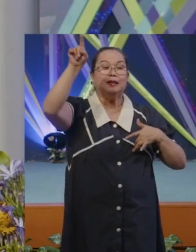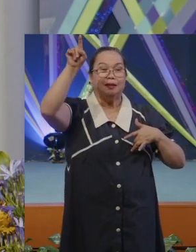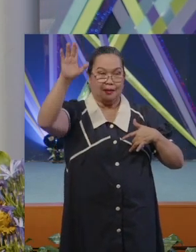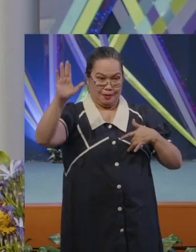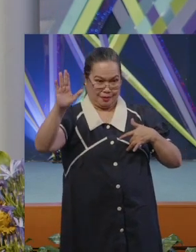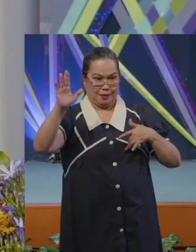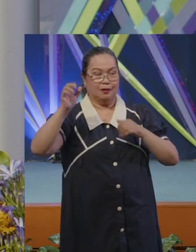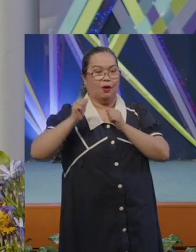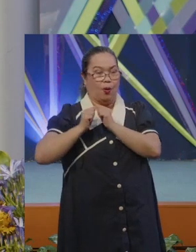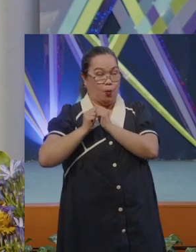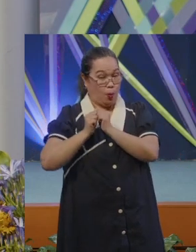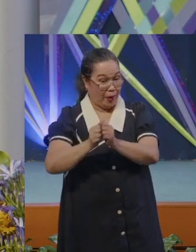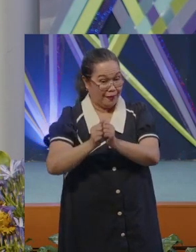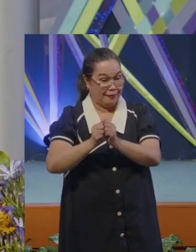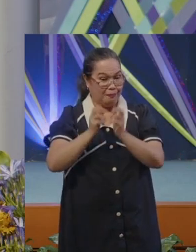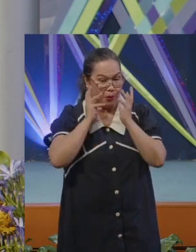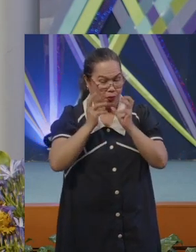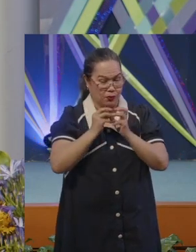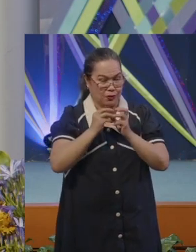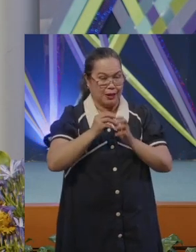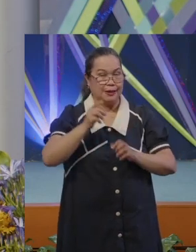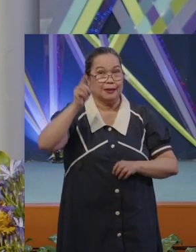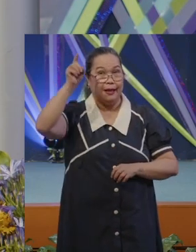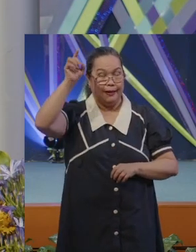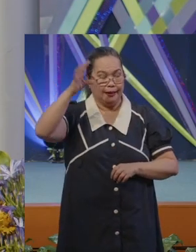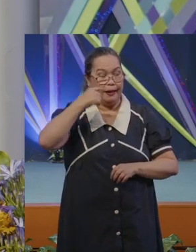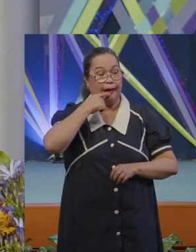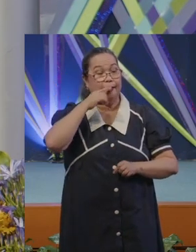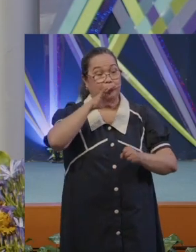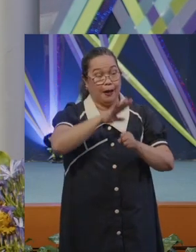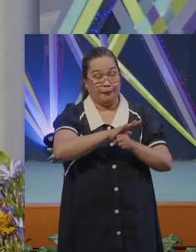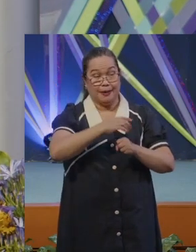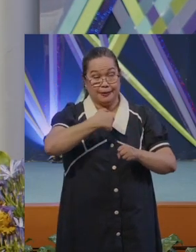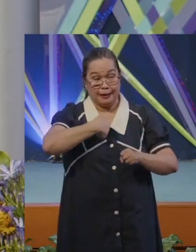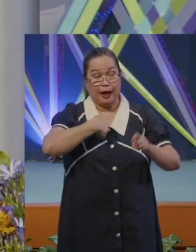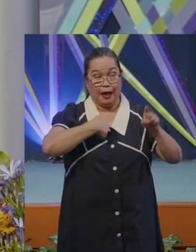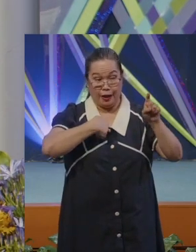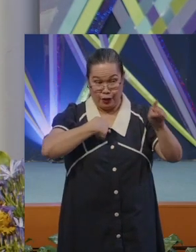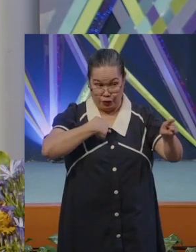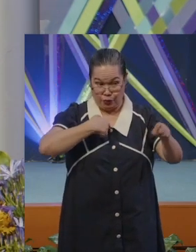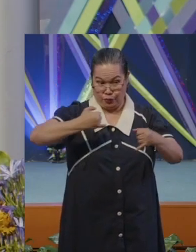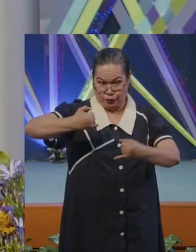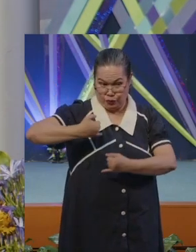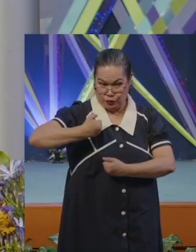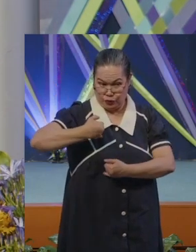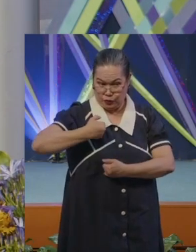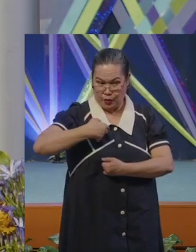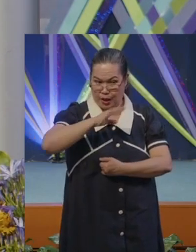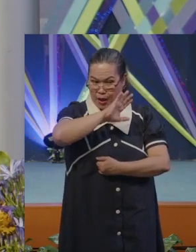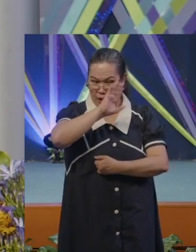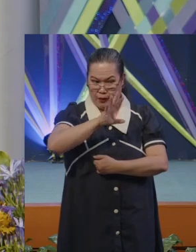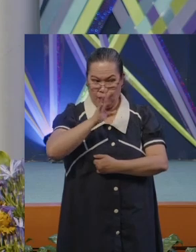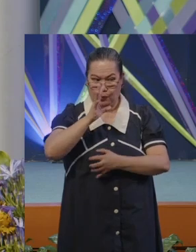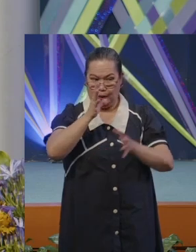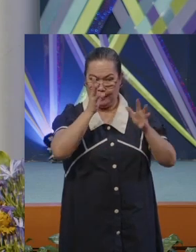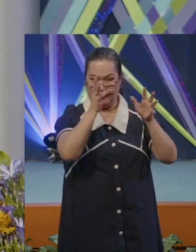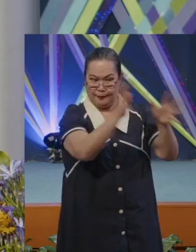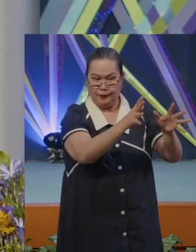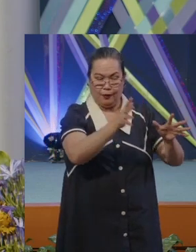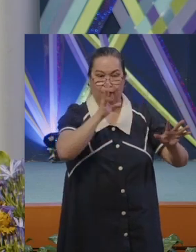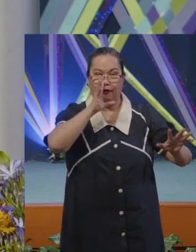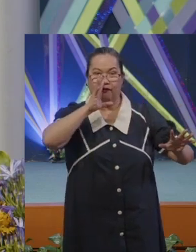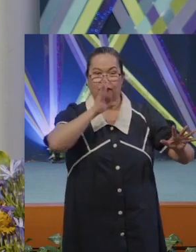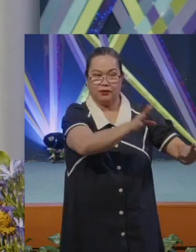was with Moses, so I will be with you. I will not leave you or forsake